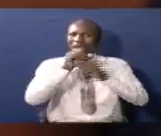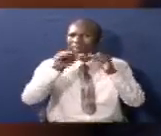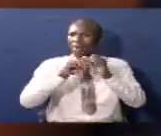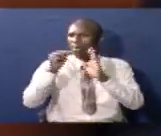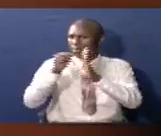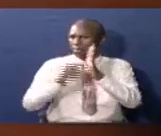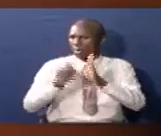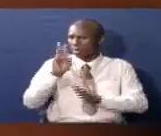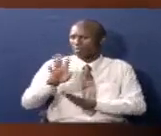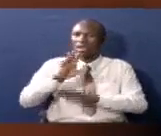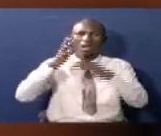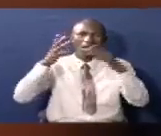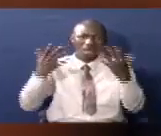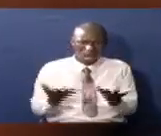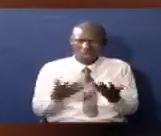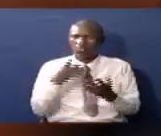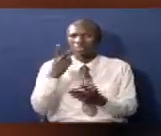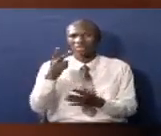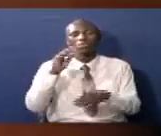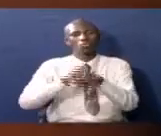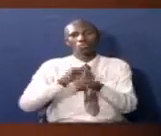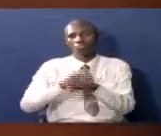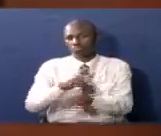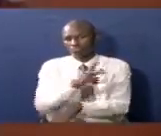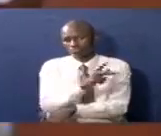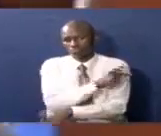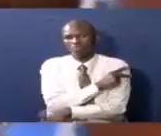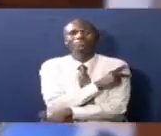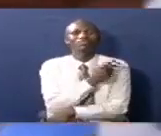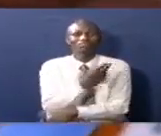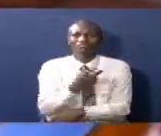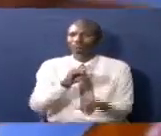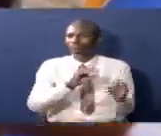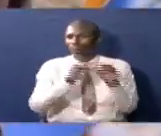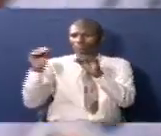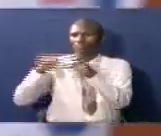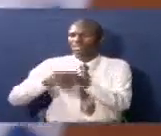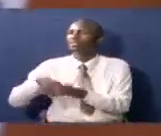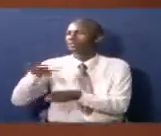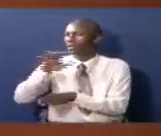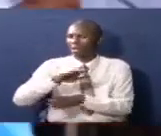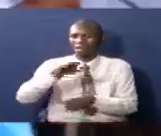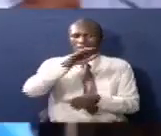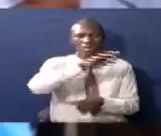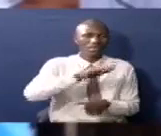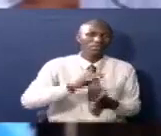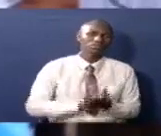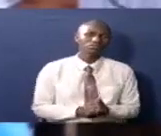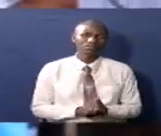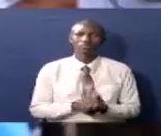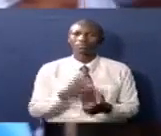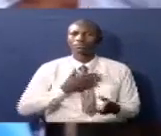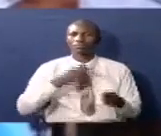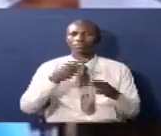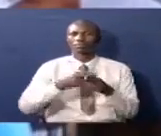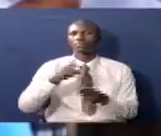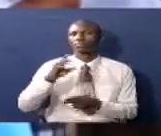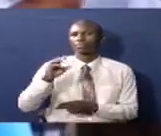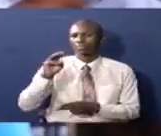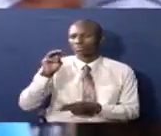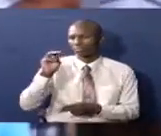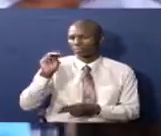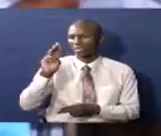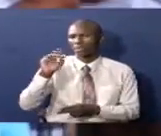TV ketumi chake cha kuona wii wailu Nzanzo ii kutuwa wa isioni siandua ni. Kwa masitoni utawa Dauglas